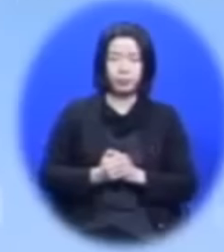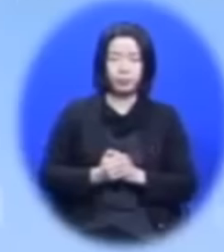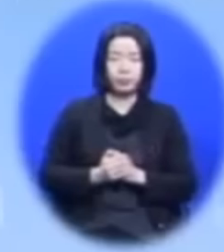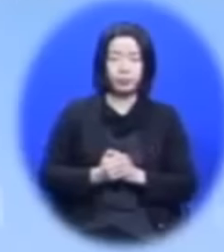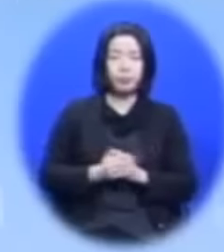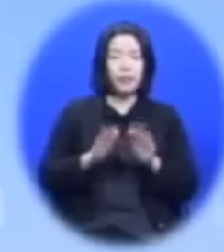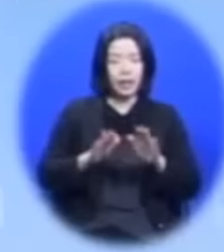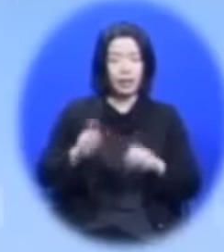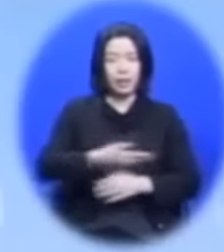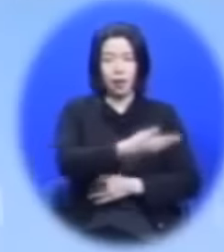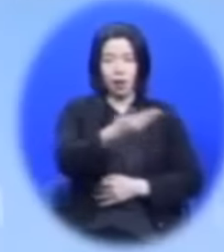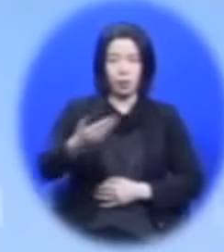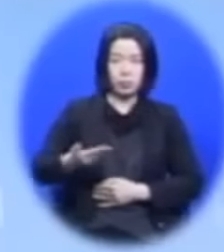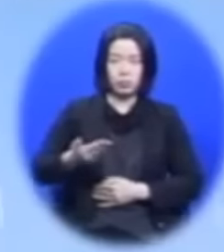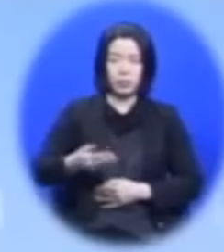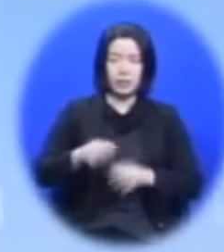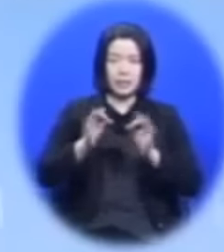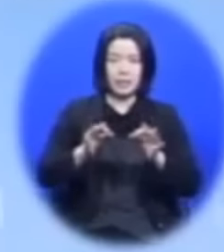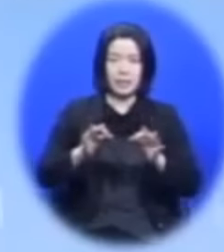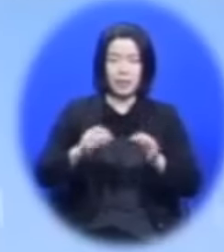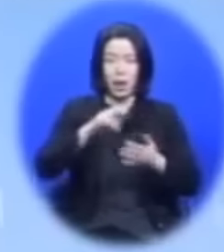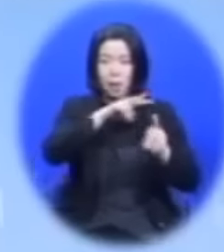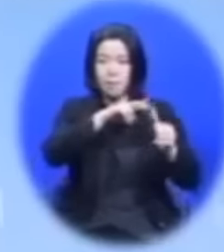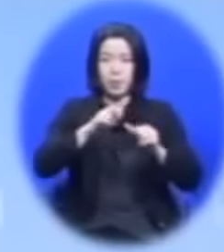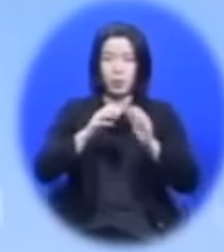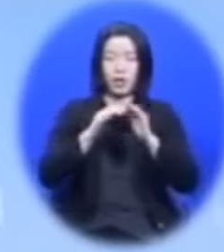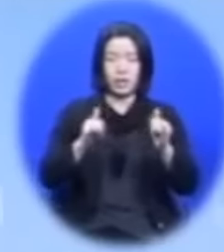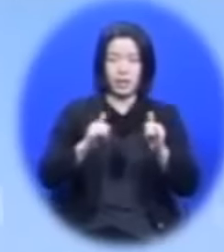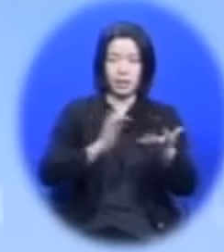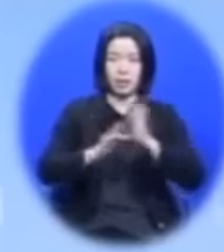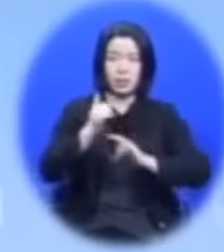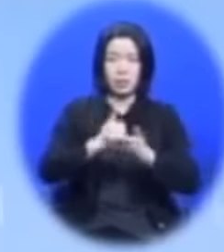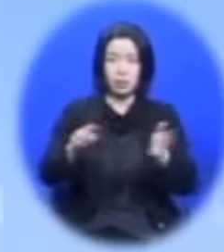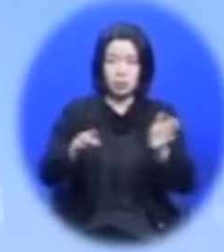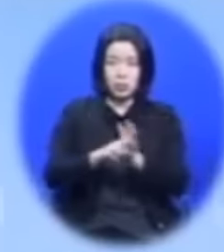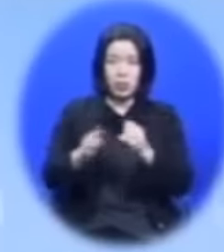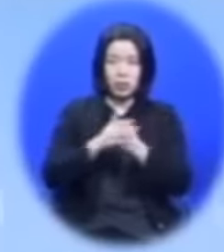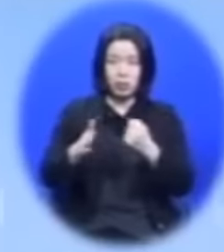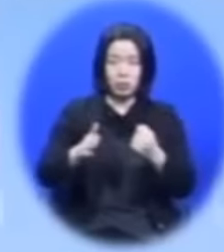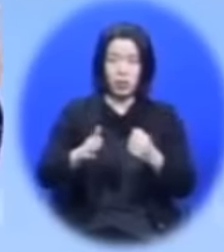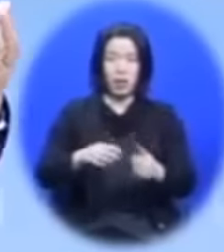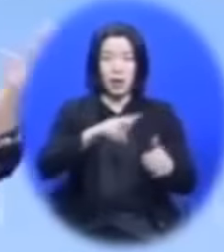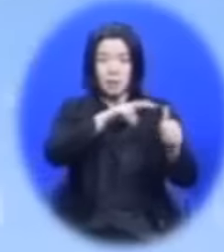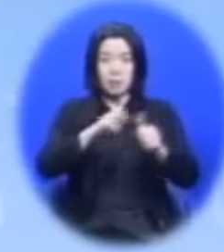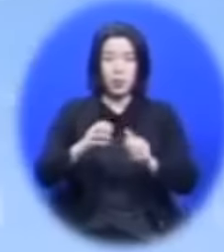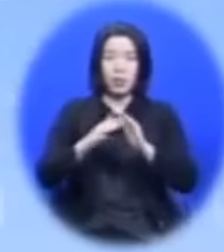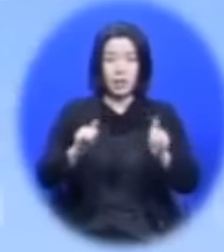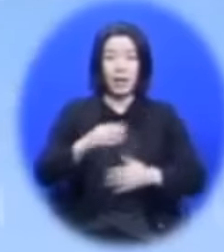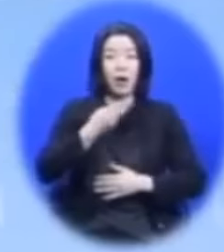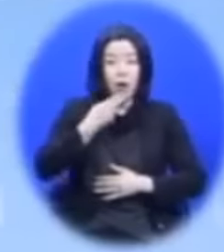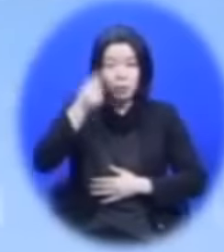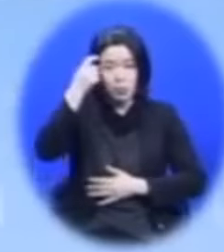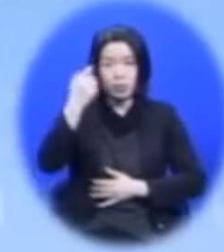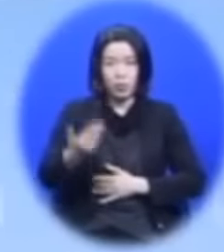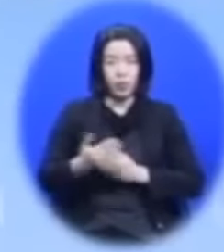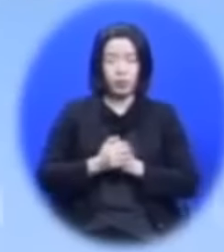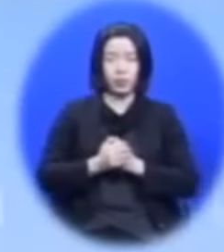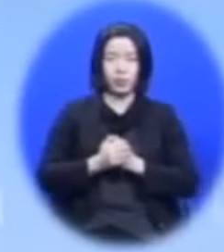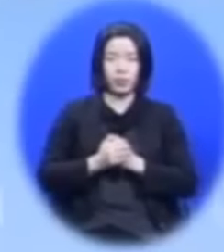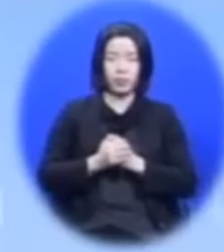자, 여러분 이제 미워하는 사람, 예수 믿으셨기 때문에 미워하는 사람 없지요?